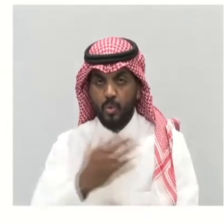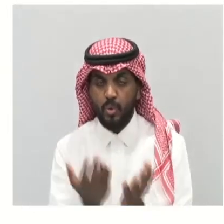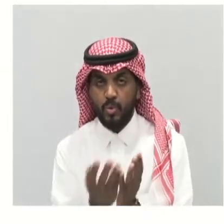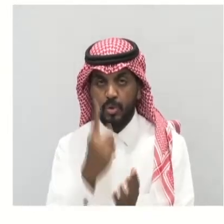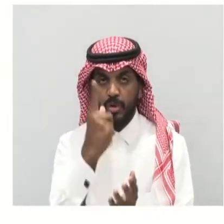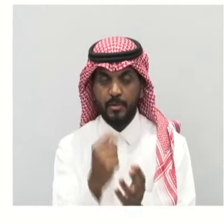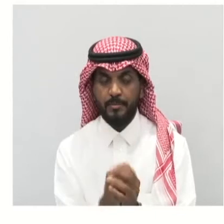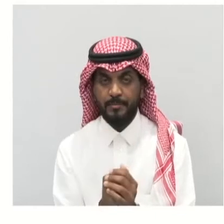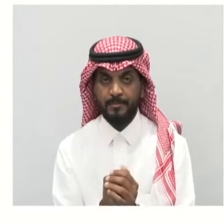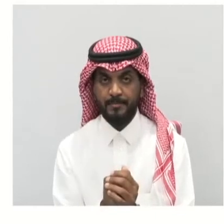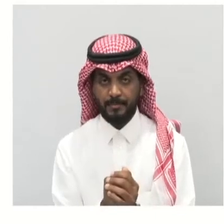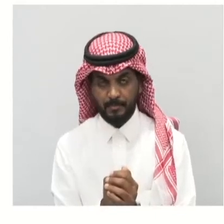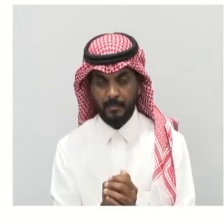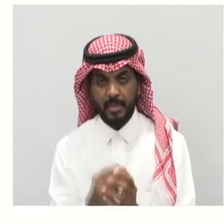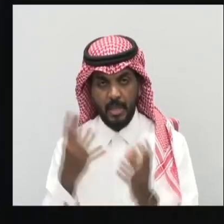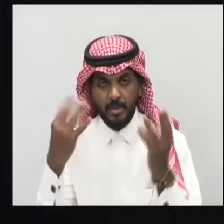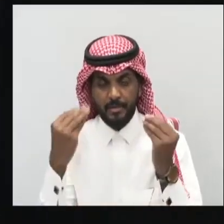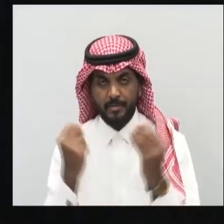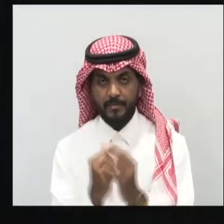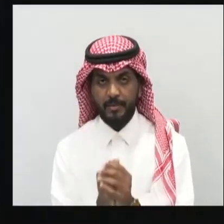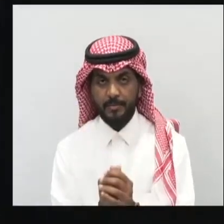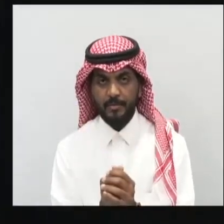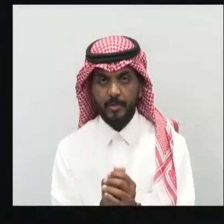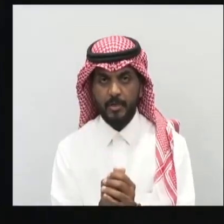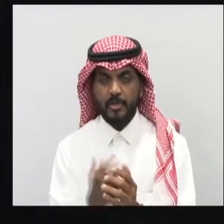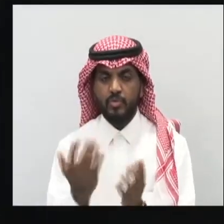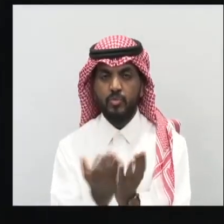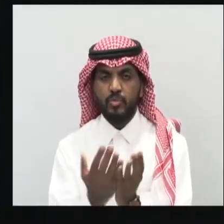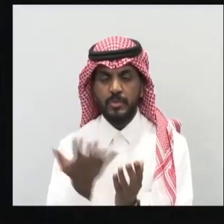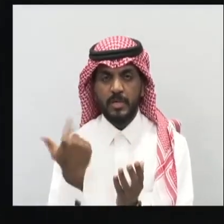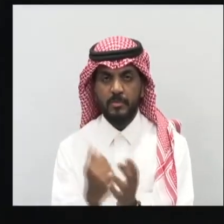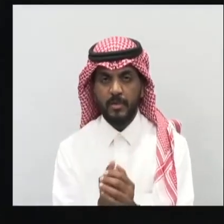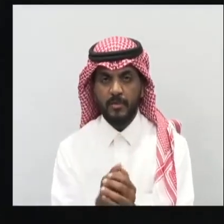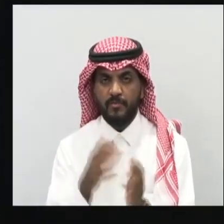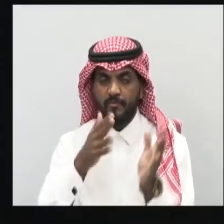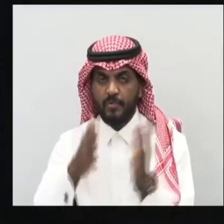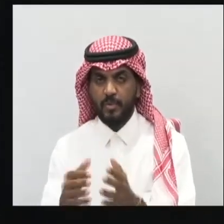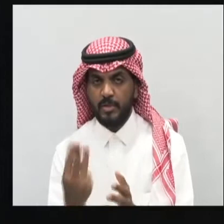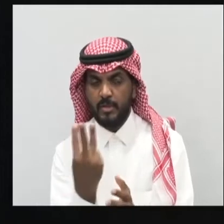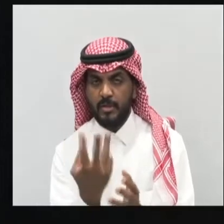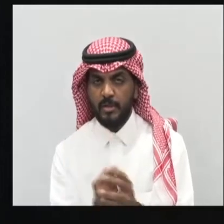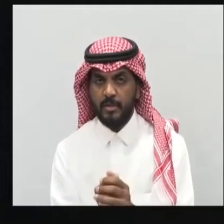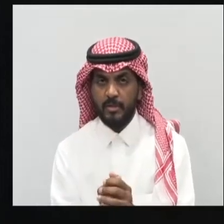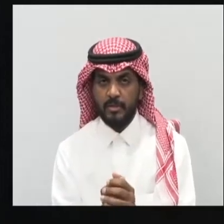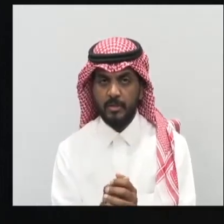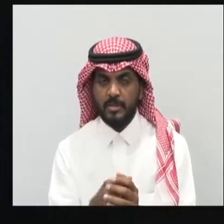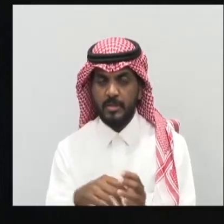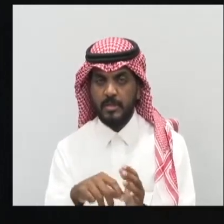القرآن. تعرفنا يا صغاري في دروسنا السابقة في الوحدة الثالثة على